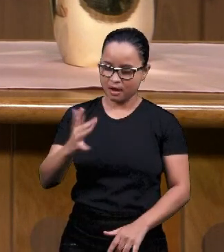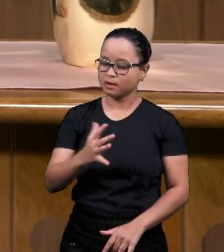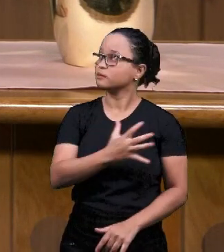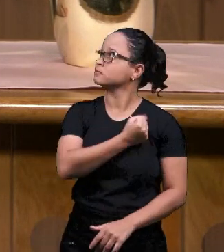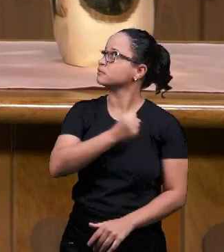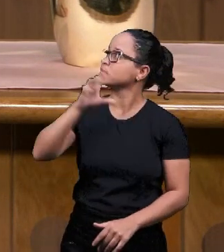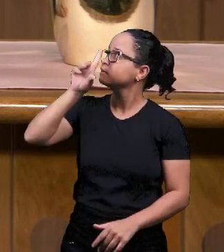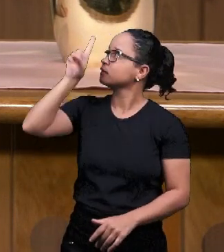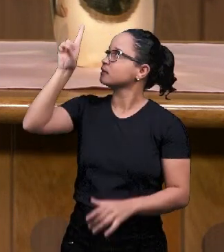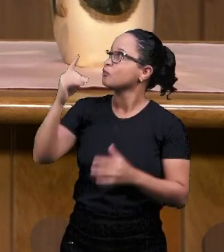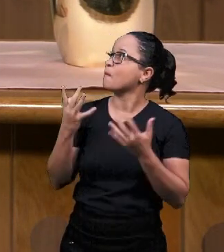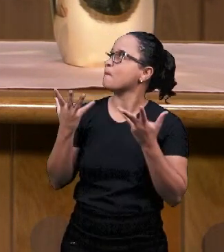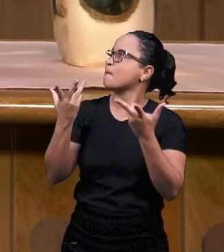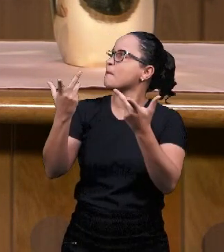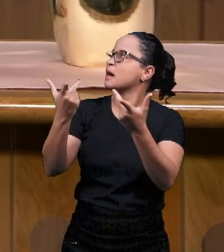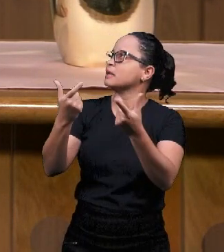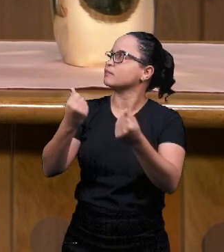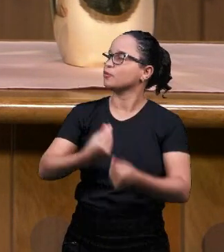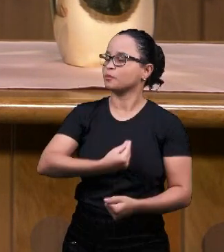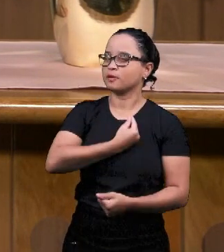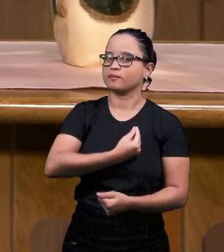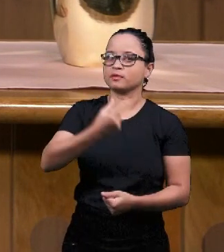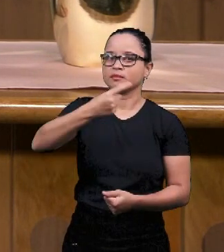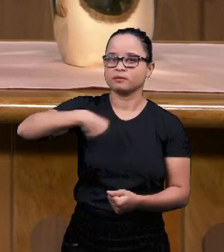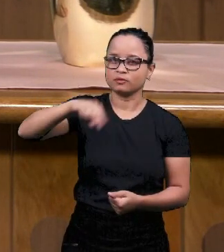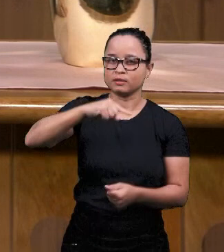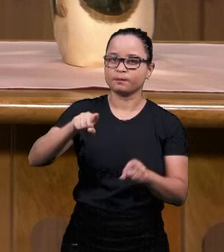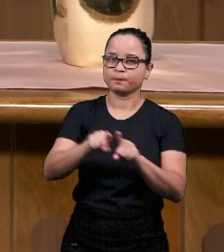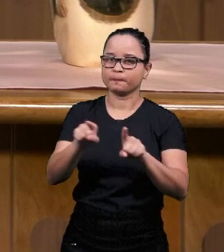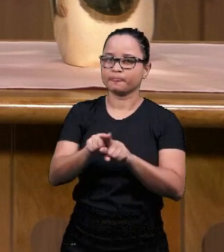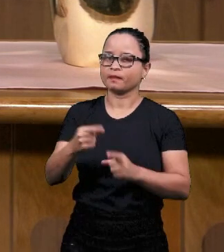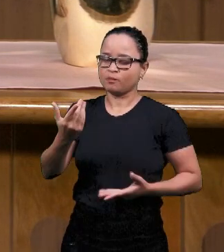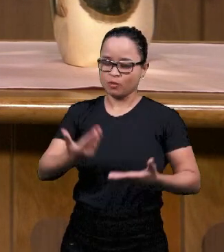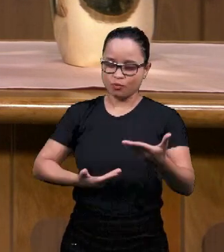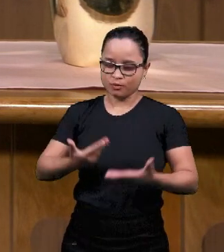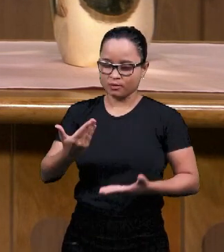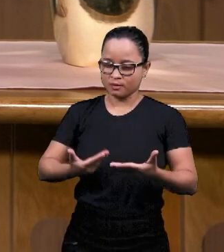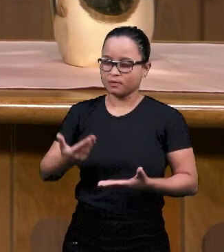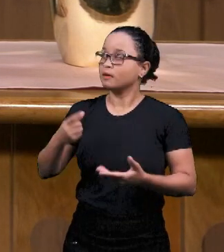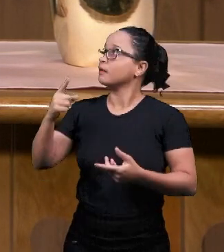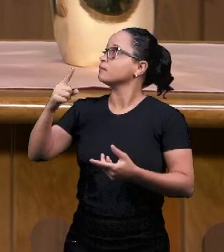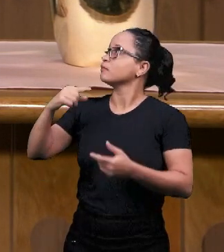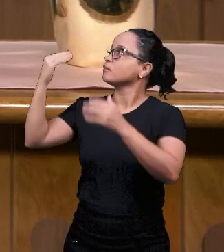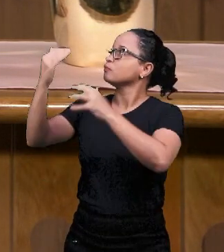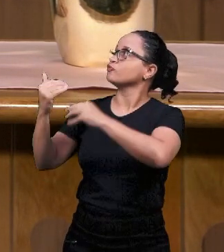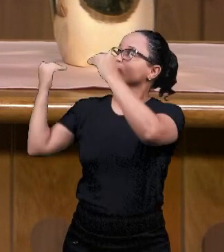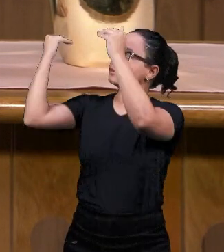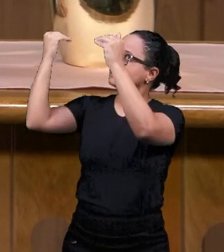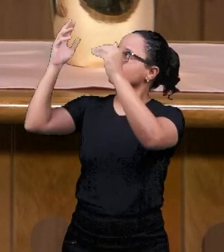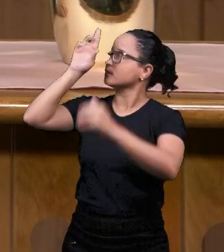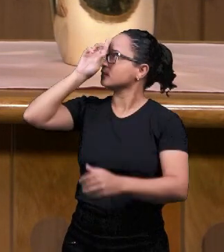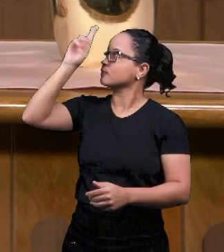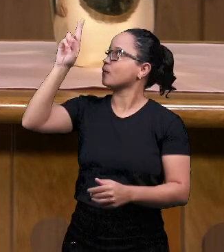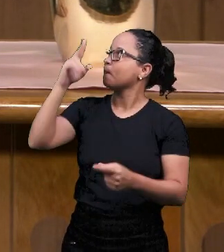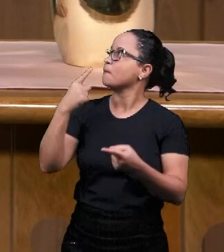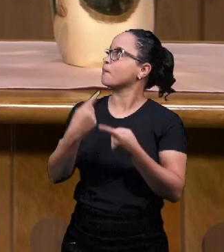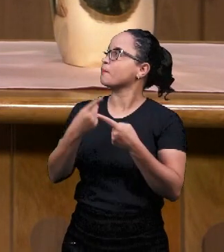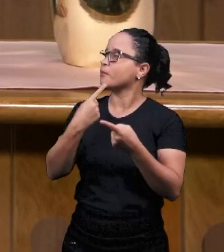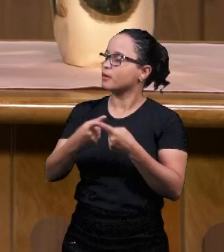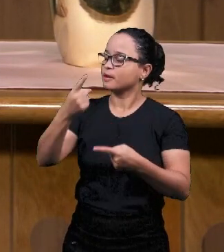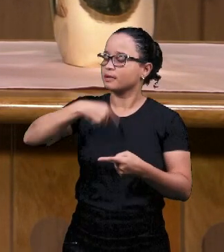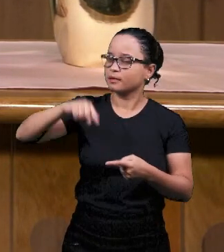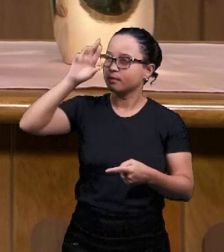поклонение, ибо Ты Бог чудный для нас. И как церковь, нас остается только возвеличивать